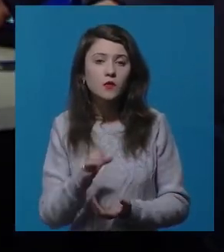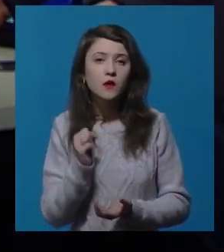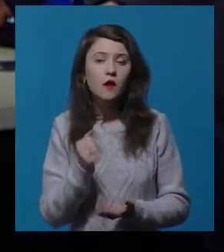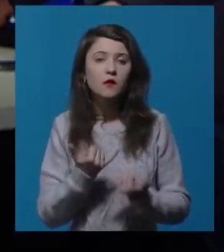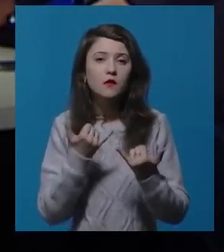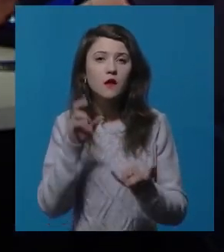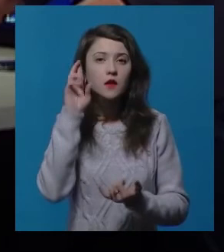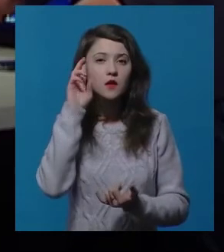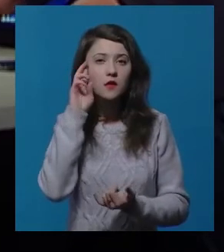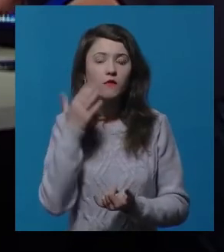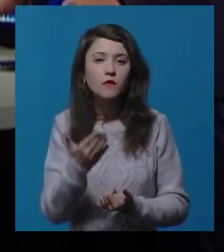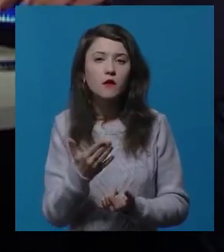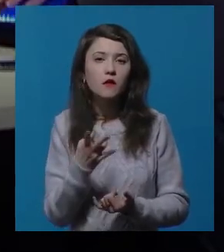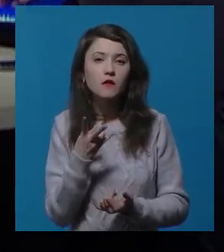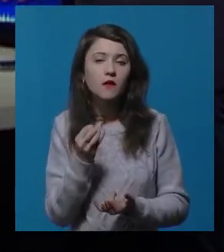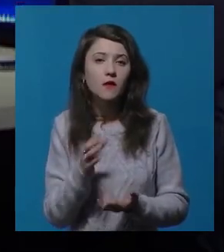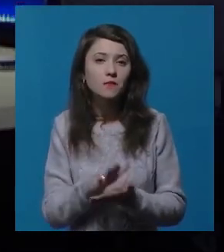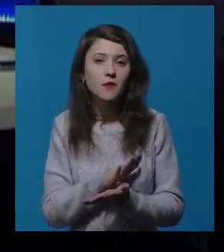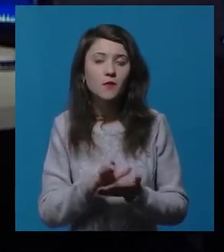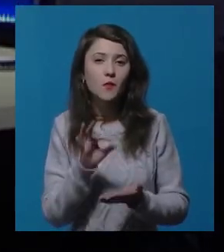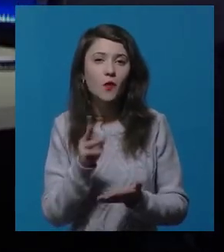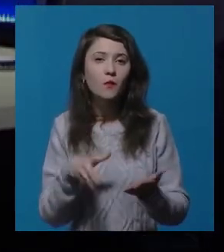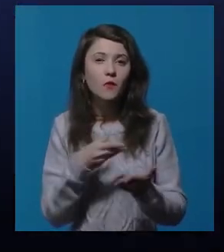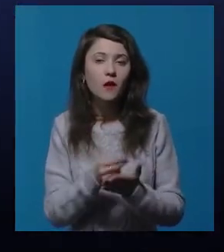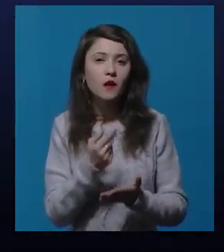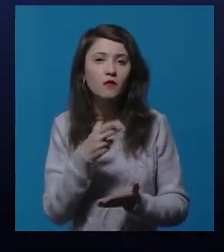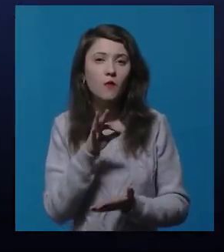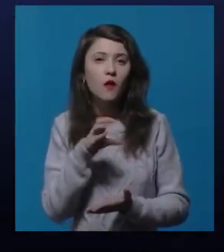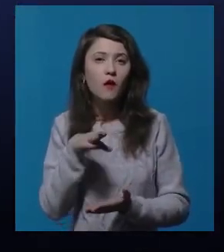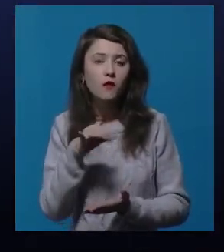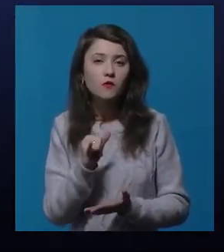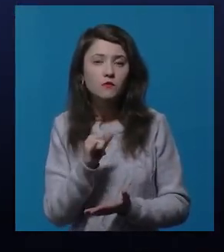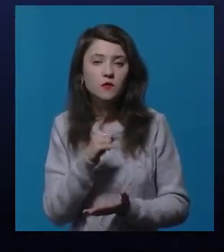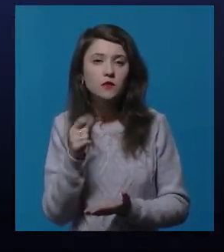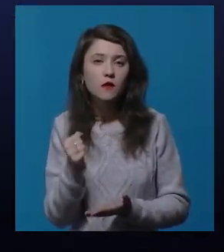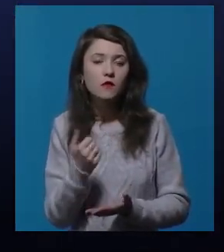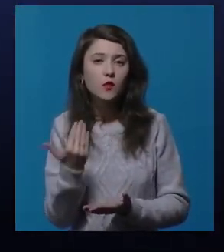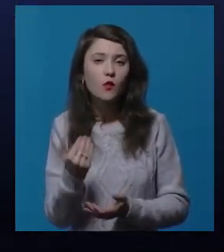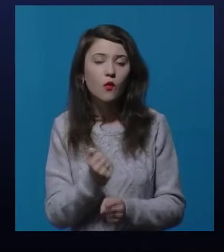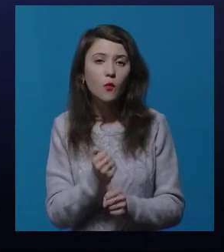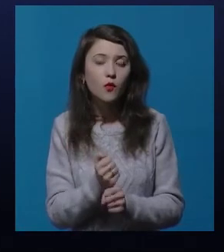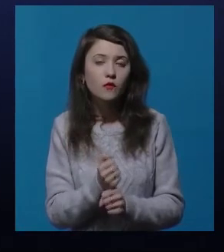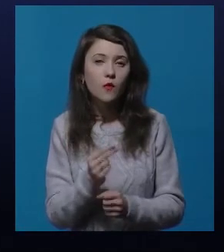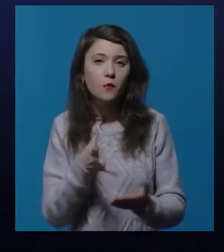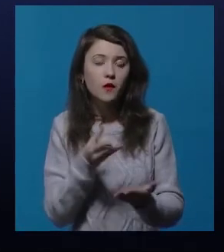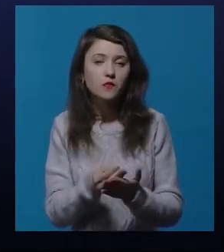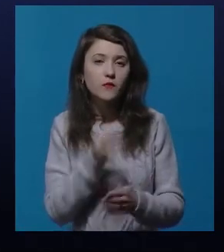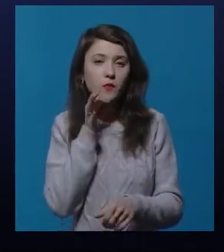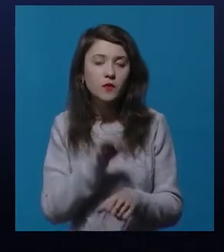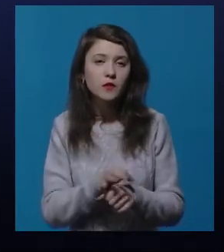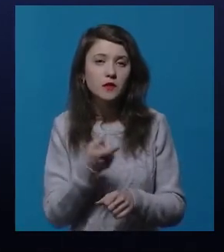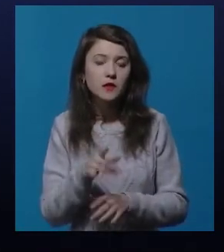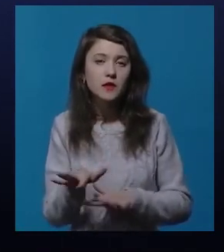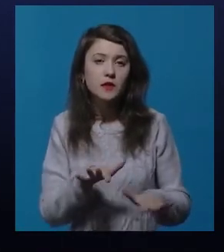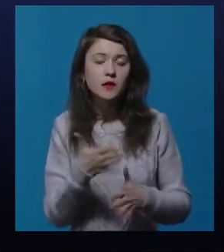держави вона не безоплатна, тому що оплата йде адвокату. За його роботу оплачується відповідно за ті дії, які він